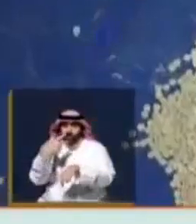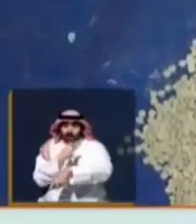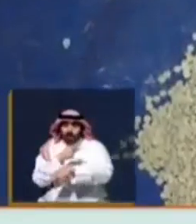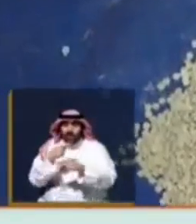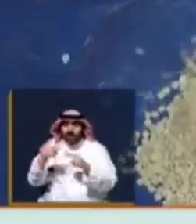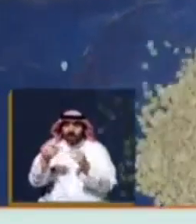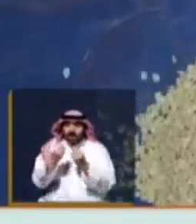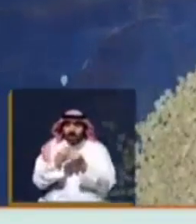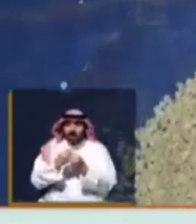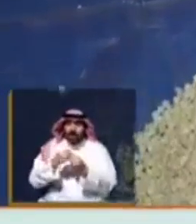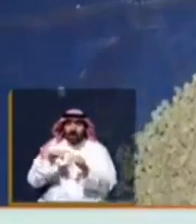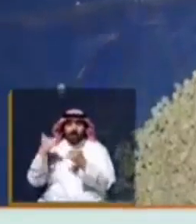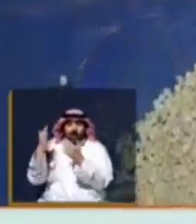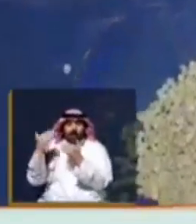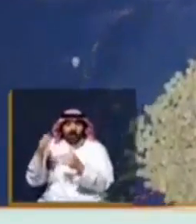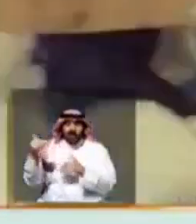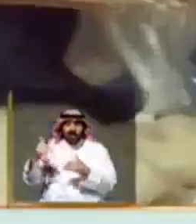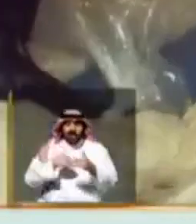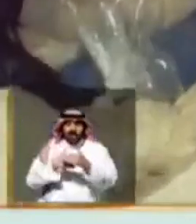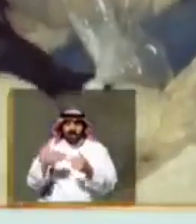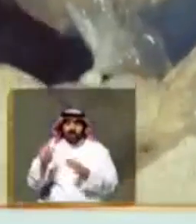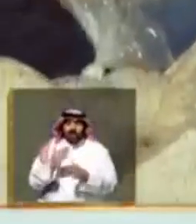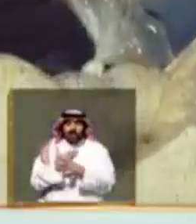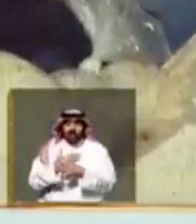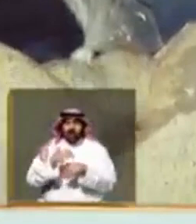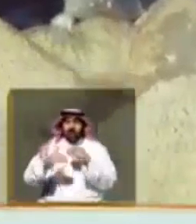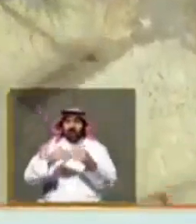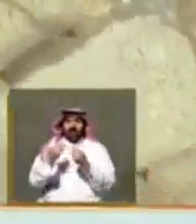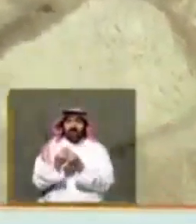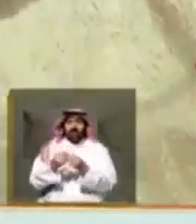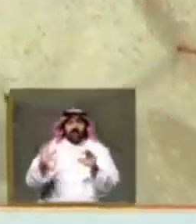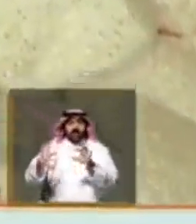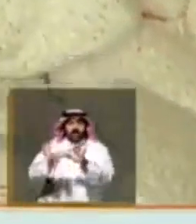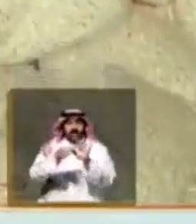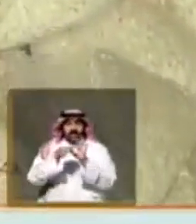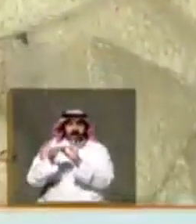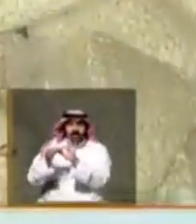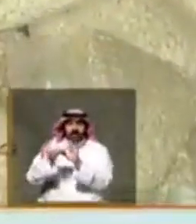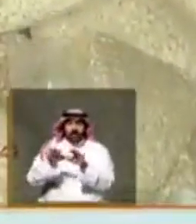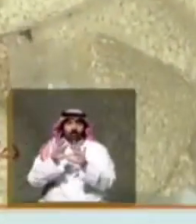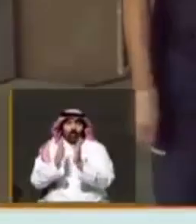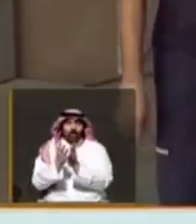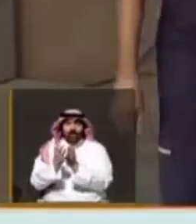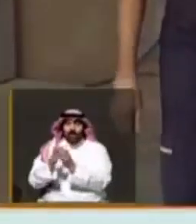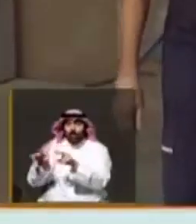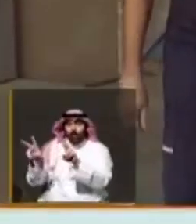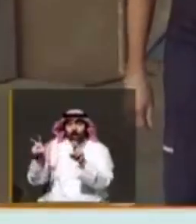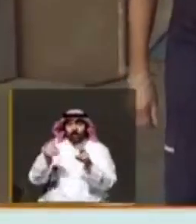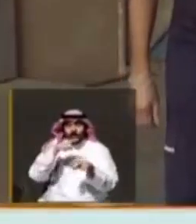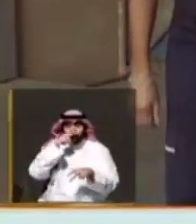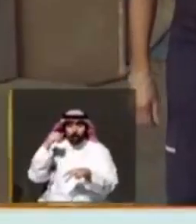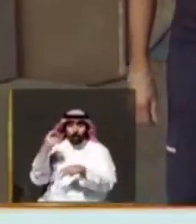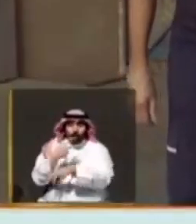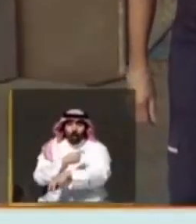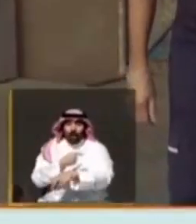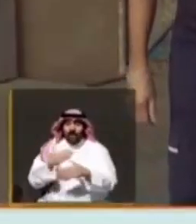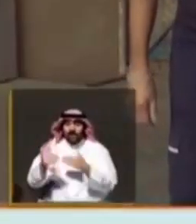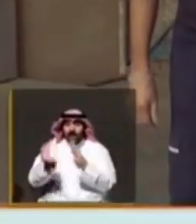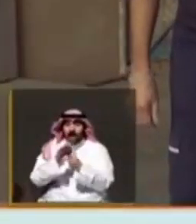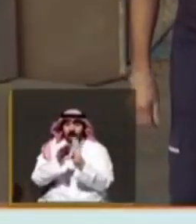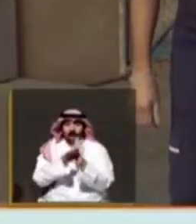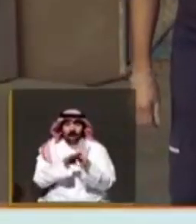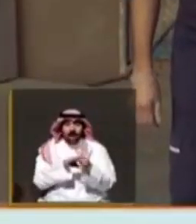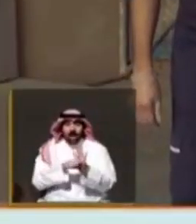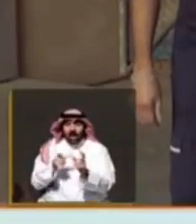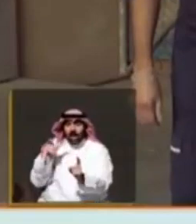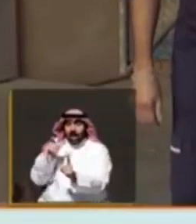فنية لغرض التهريب. وجرى بعد ضبط الممنوعات التنسيق مع المديرية العامة لمكافحة المخدرات لاتخاذ الإجراءات التي